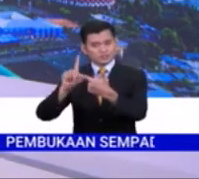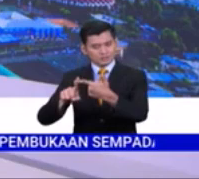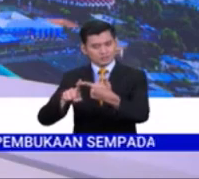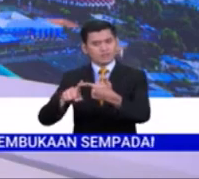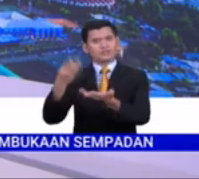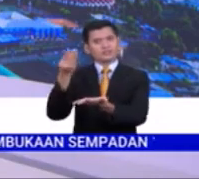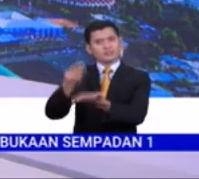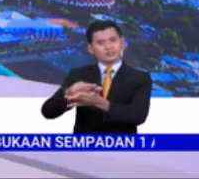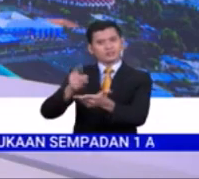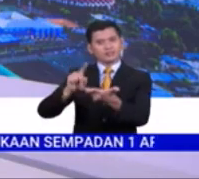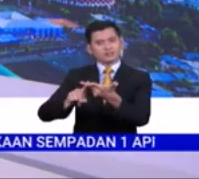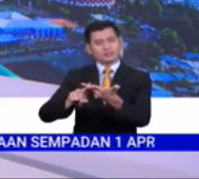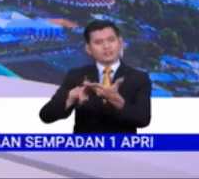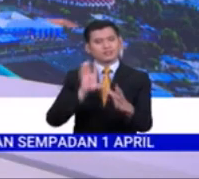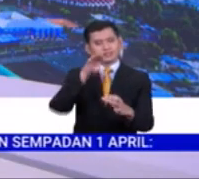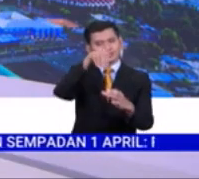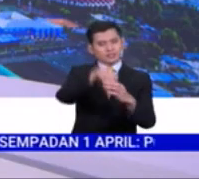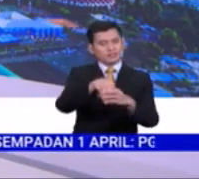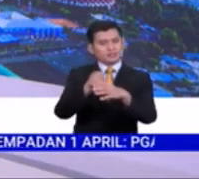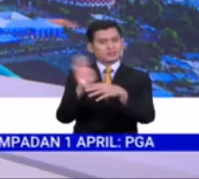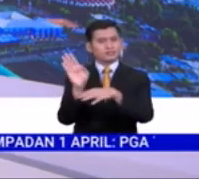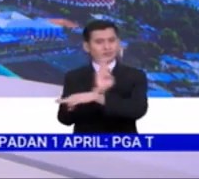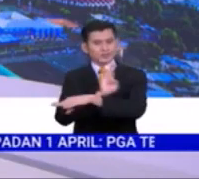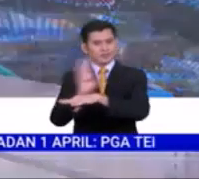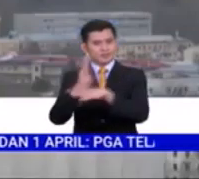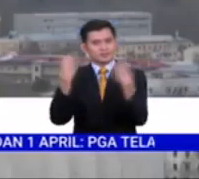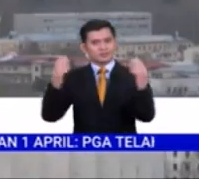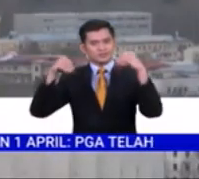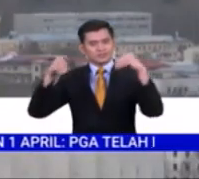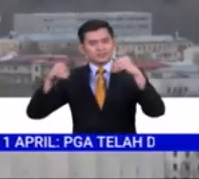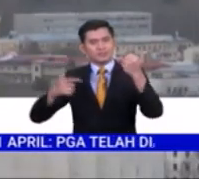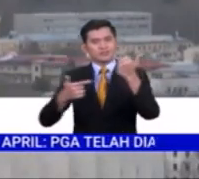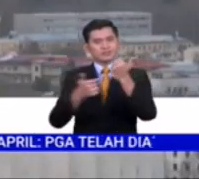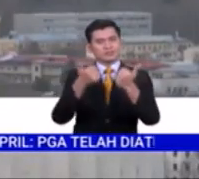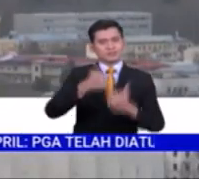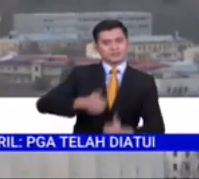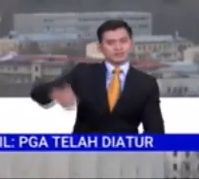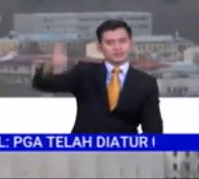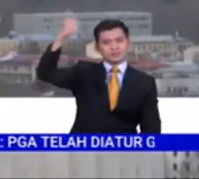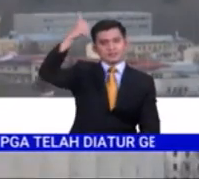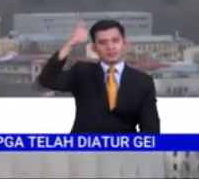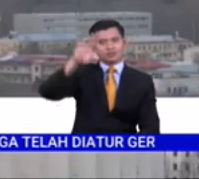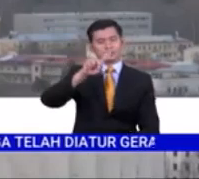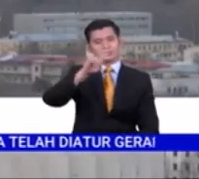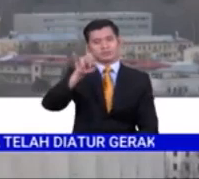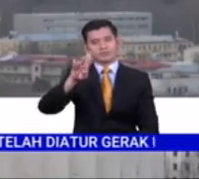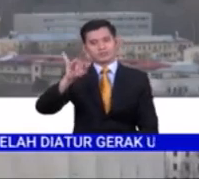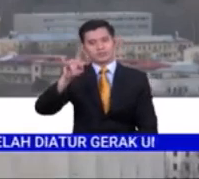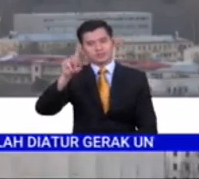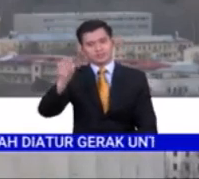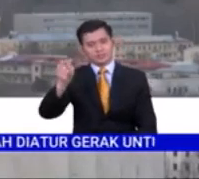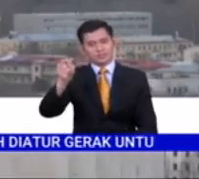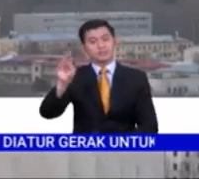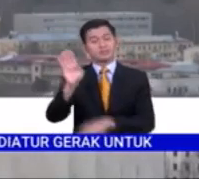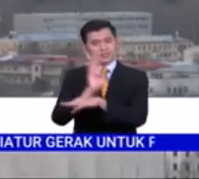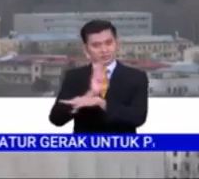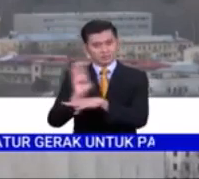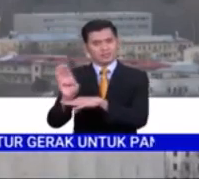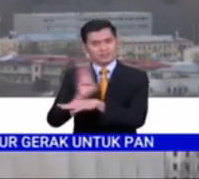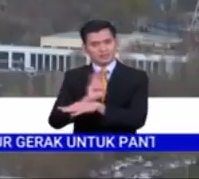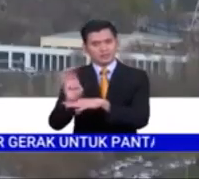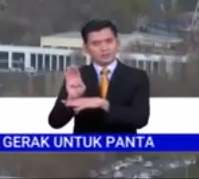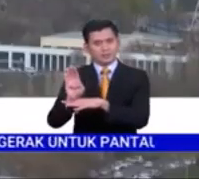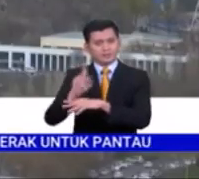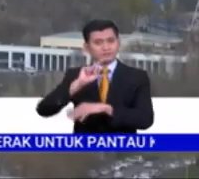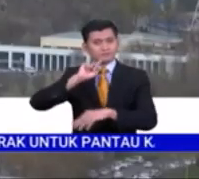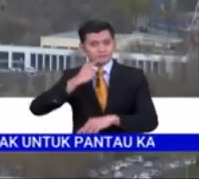dan integrasi pasaran. Timbalan Ketua Pengarah Agensi Pembangunan Strategik Uzbekistan, Rustam Khon Azizov,